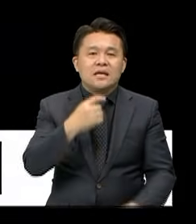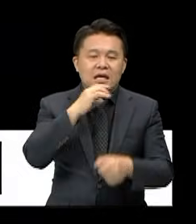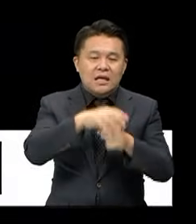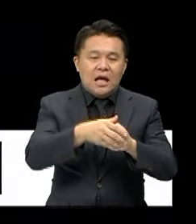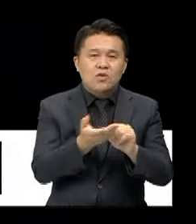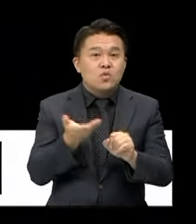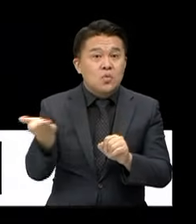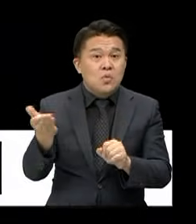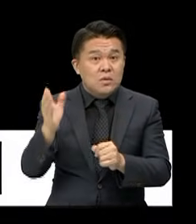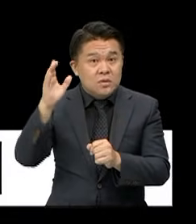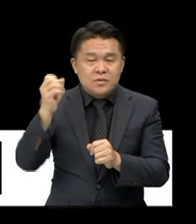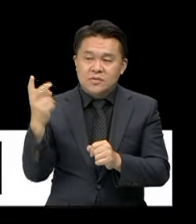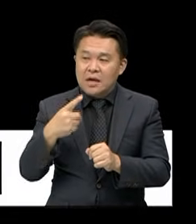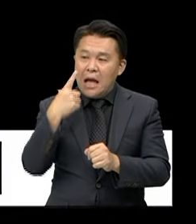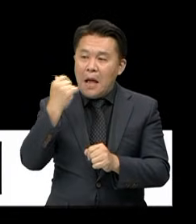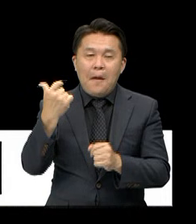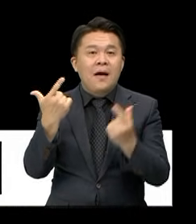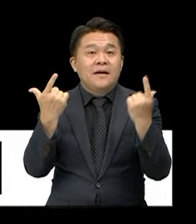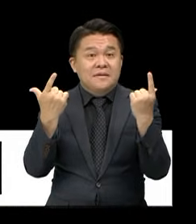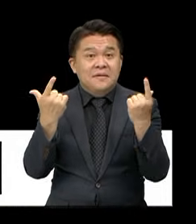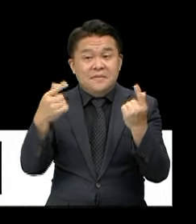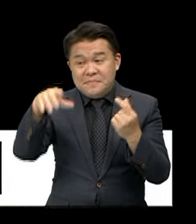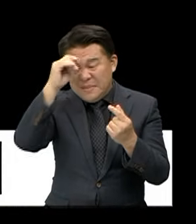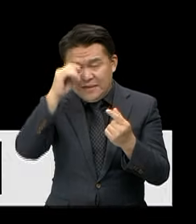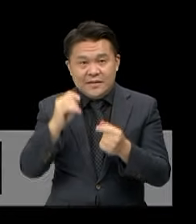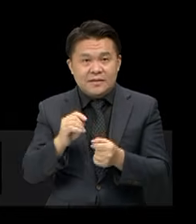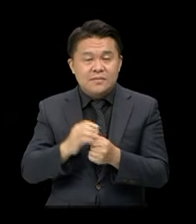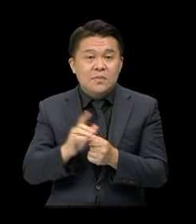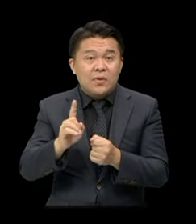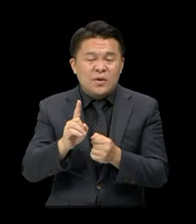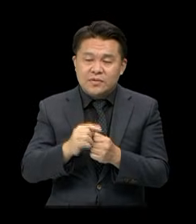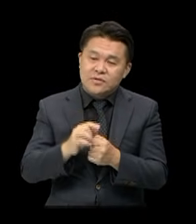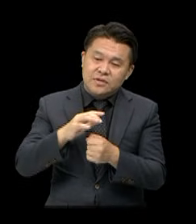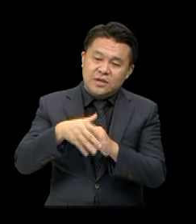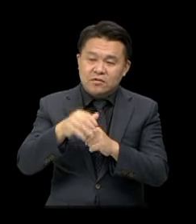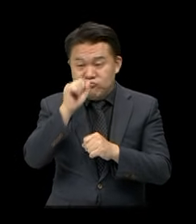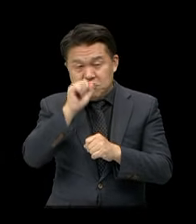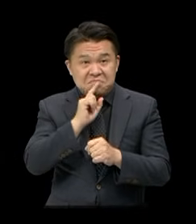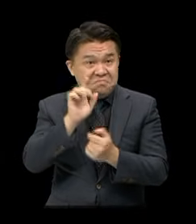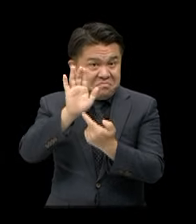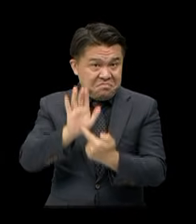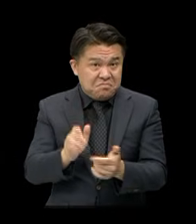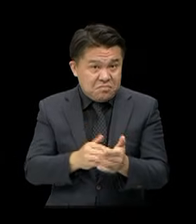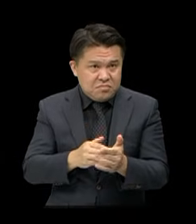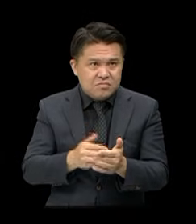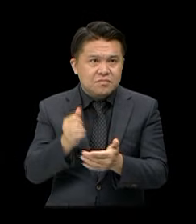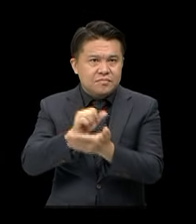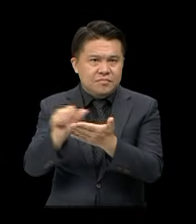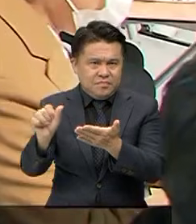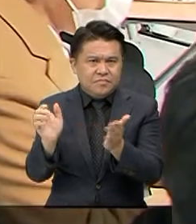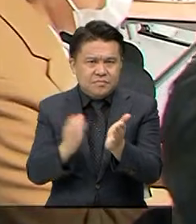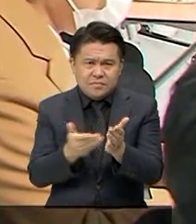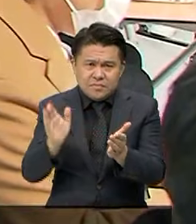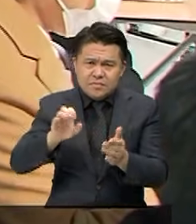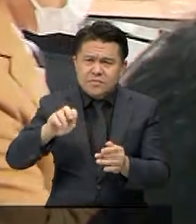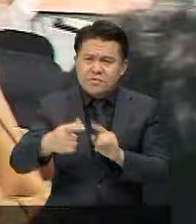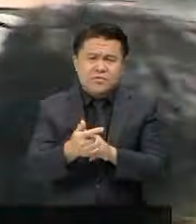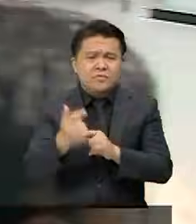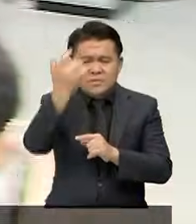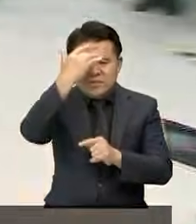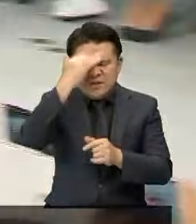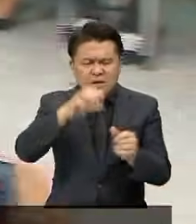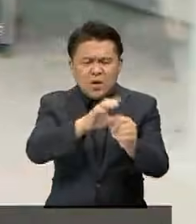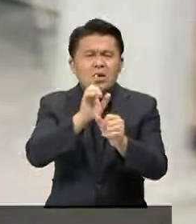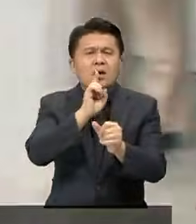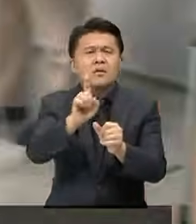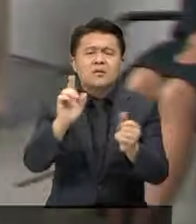함께 아빠를 닮아서 인도 사과를 좋아한다는 글이 올라와 있습니다. 게시글은 삭제됐지만 윤 후보가 전두환 씨를